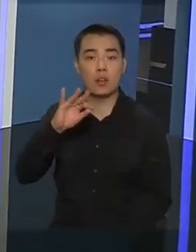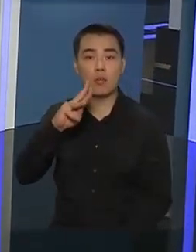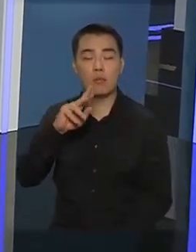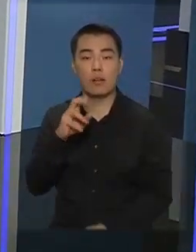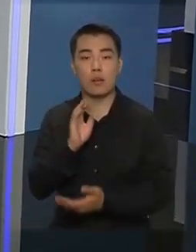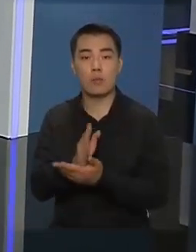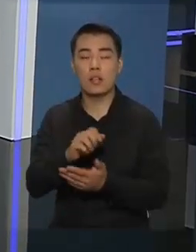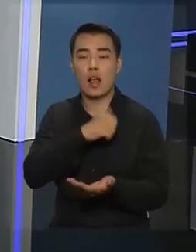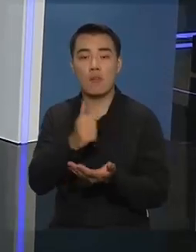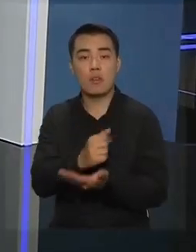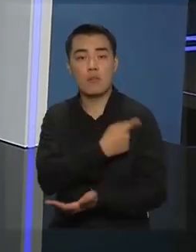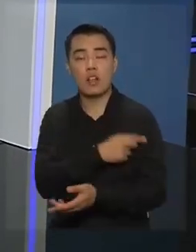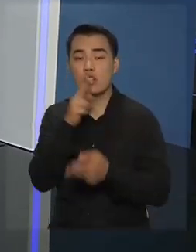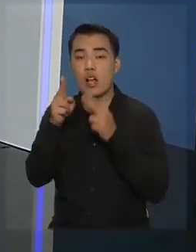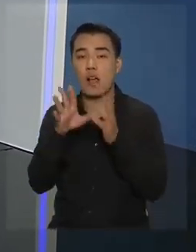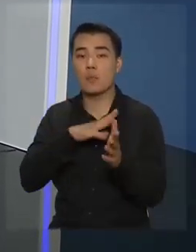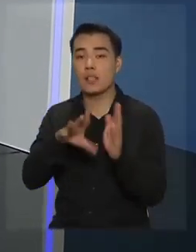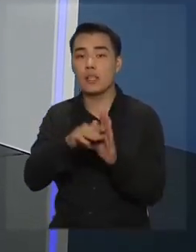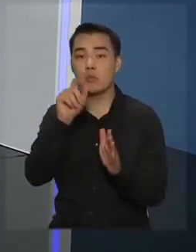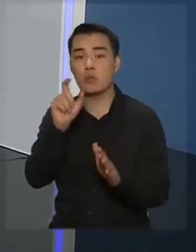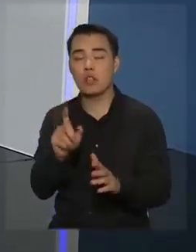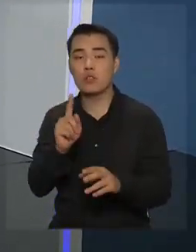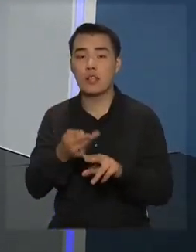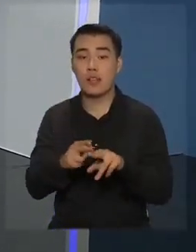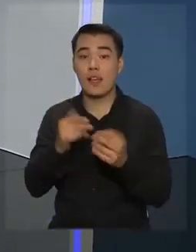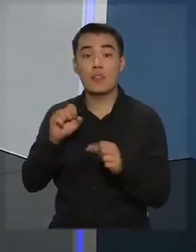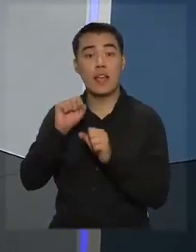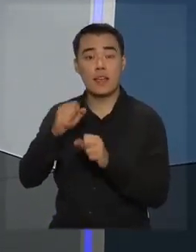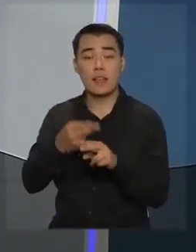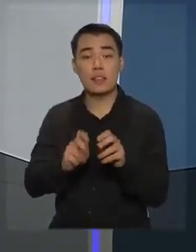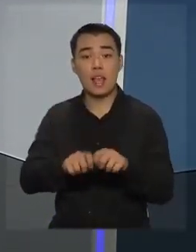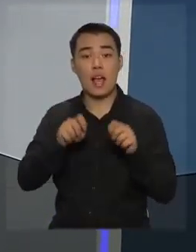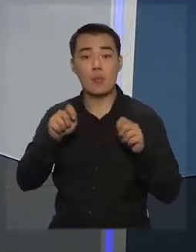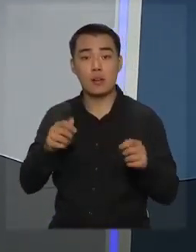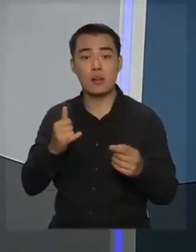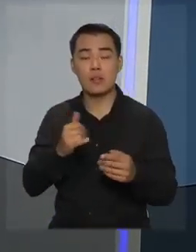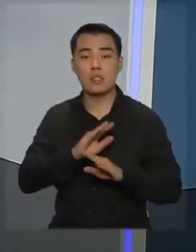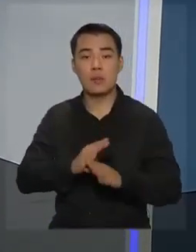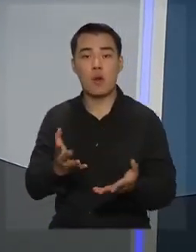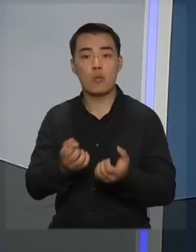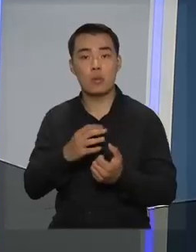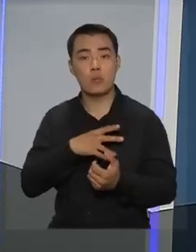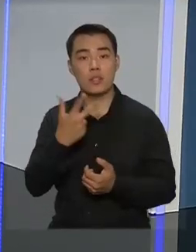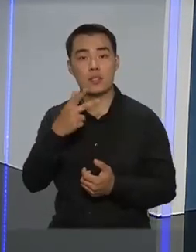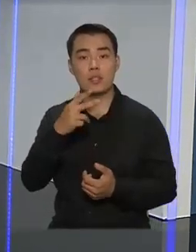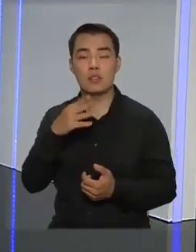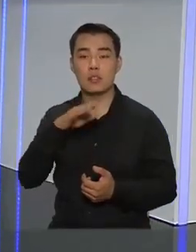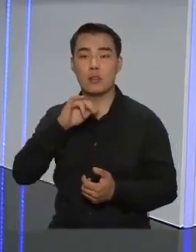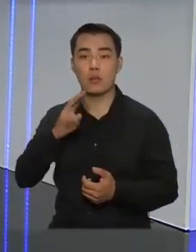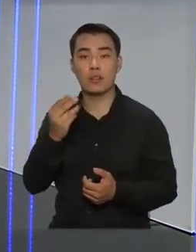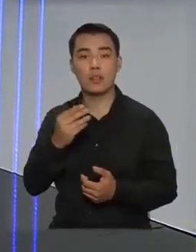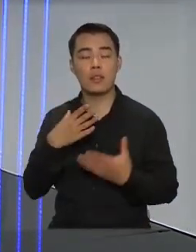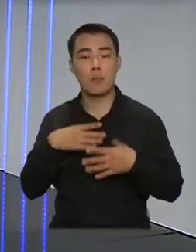страны пожаловалась депутатам, что СМС в момент запуска так и недополучила почти 3 триллиона